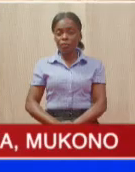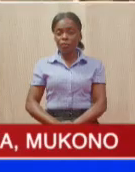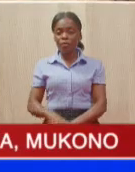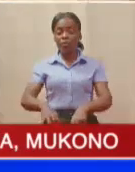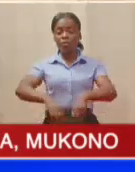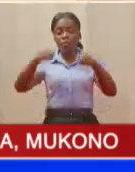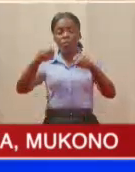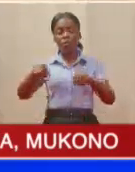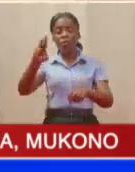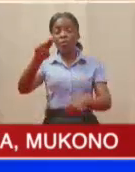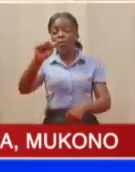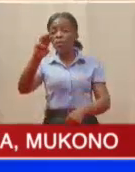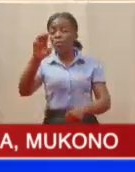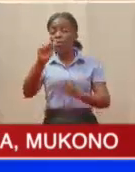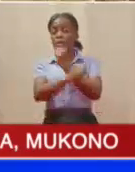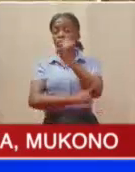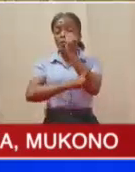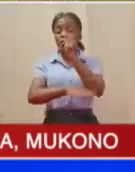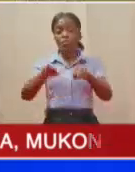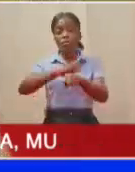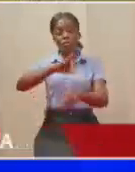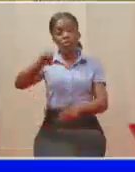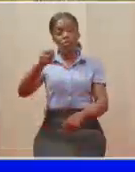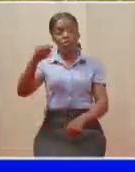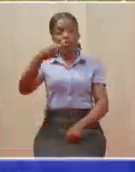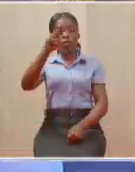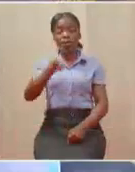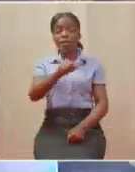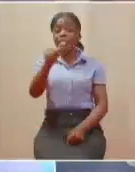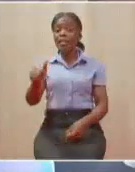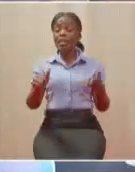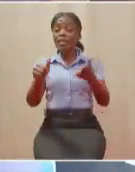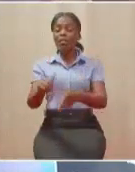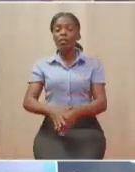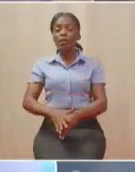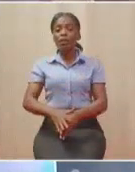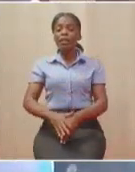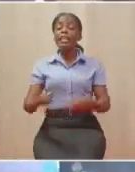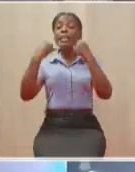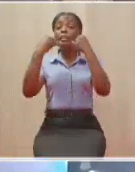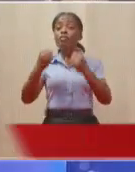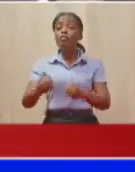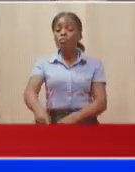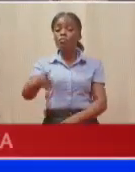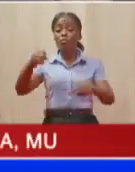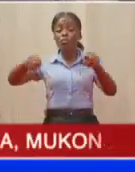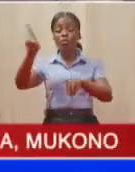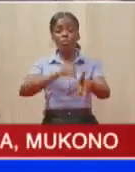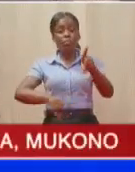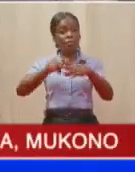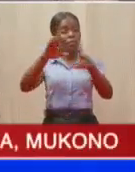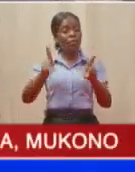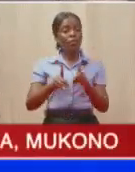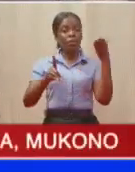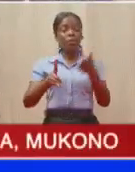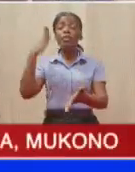Ssentebe w'eggombolola y'e Nama mu disitulikiti y'e Mukono, John Bosco Isabirye, avuddeyo n'alya mu ntama n'alabula abagoba ba boodabooda mu kitundu